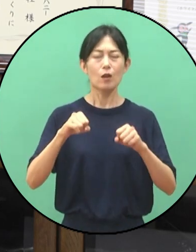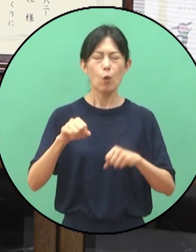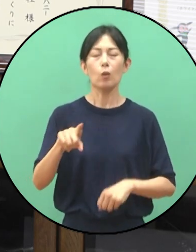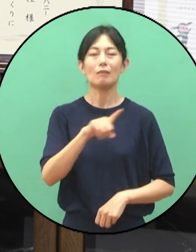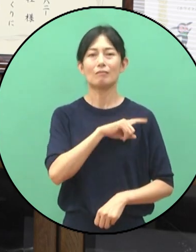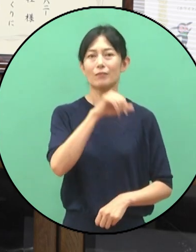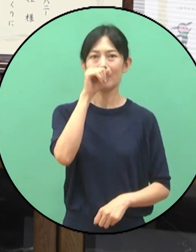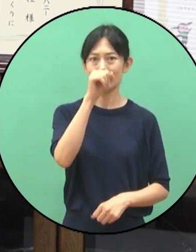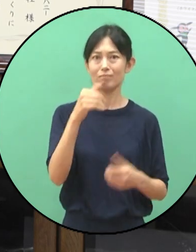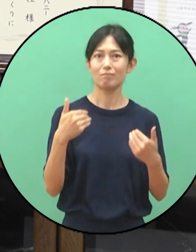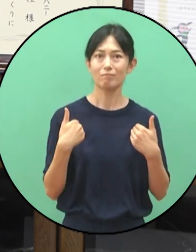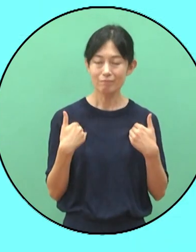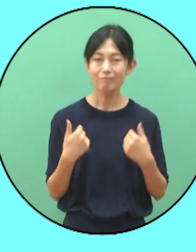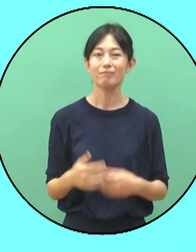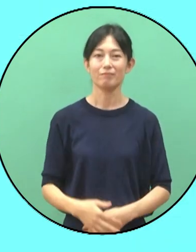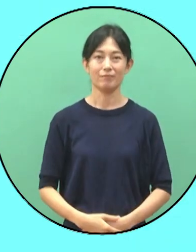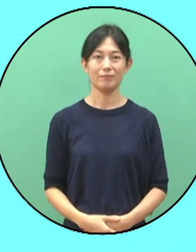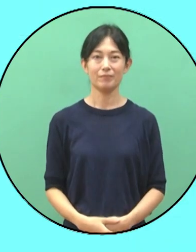思います。